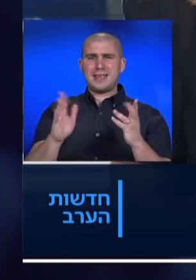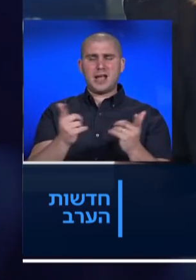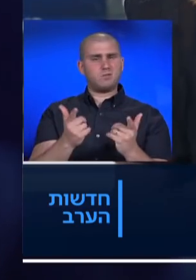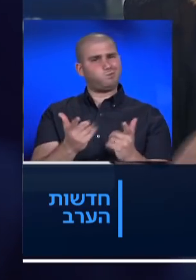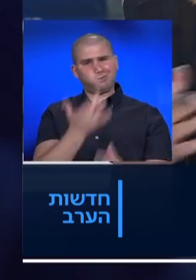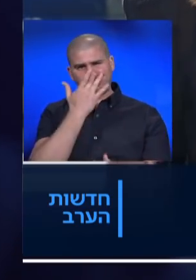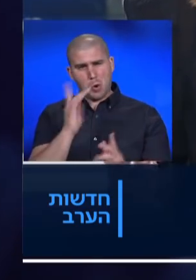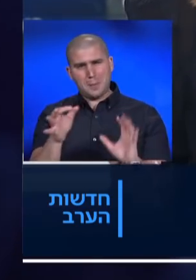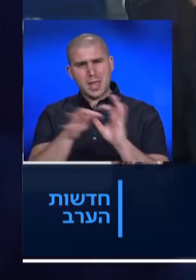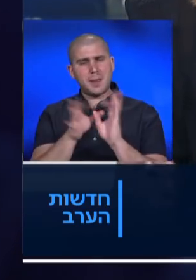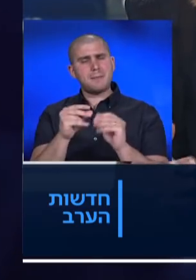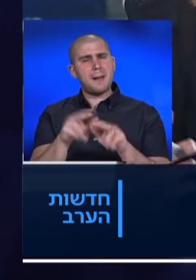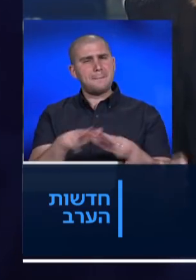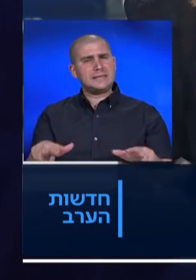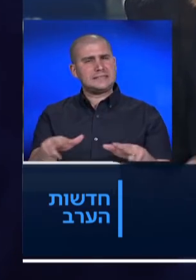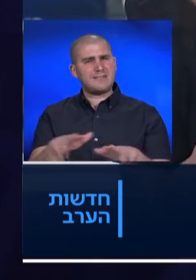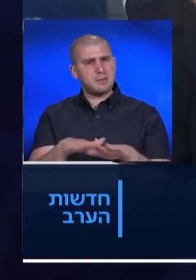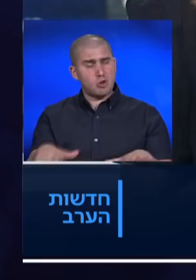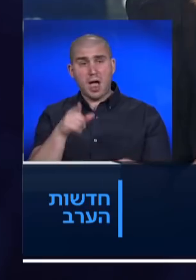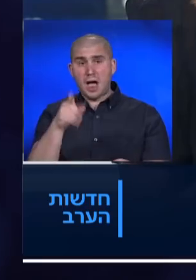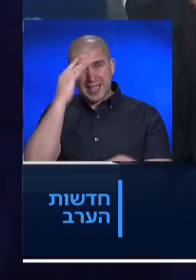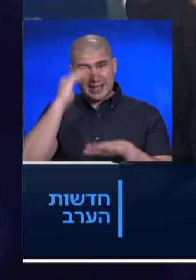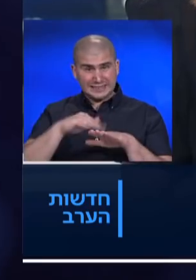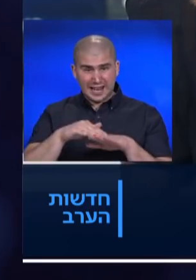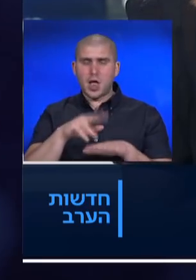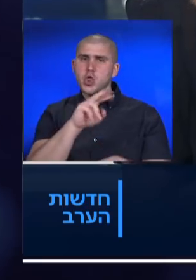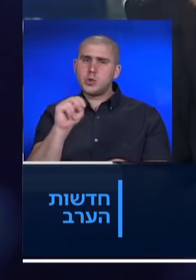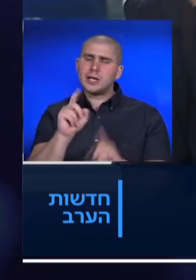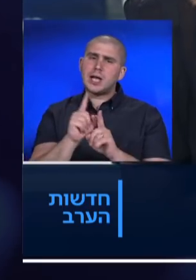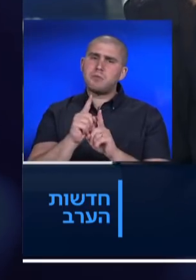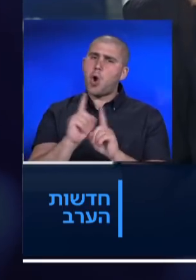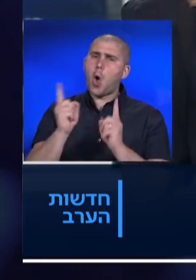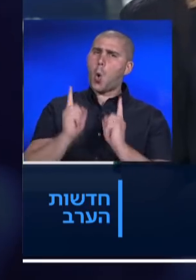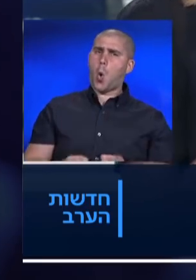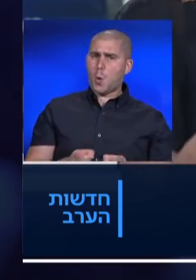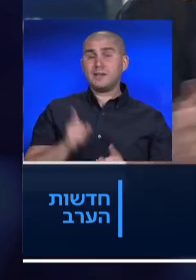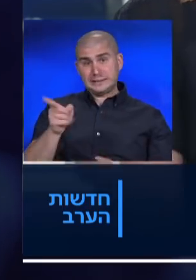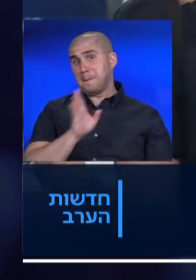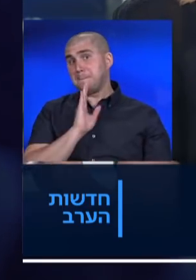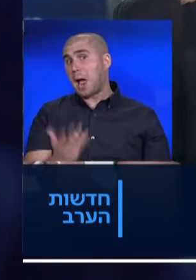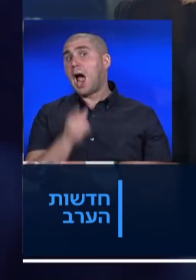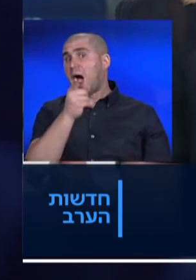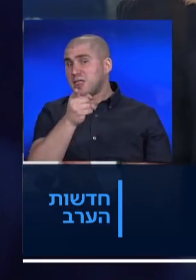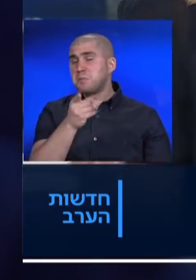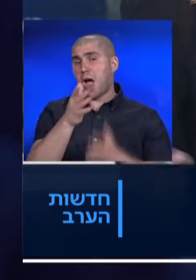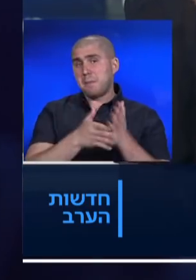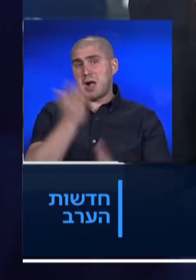המציאות בשטח, והזכרת את העניין הוולונטרי, ואולי פה בדיוק נמצאת הבעיה. אתם אמרתם, זה נתון לשיקולכם, נתון